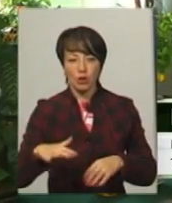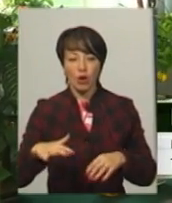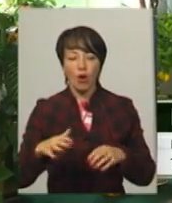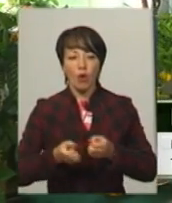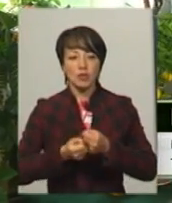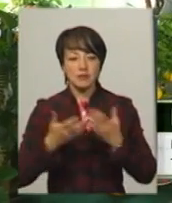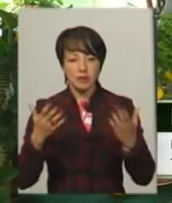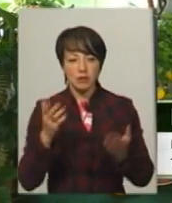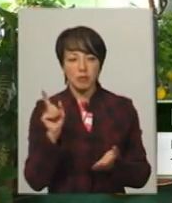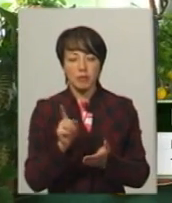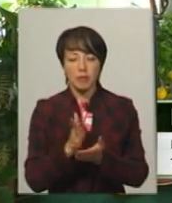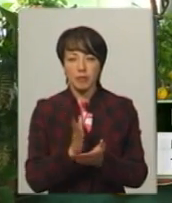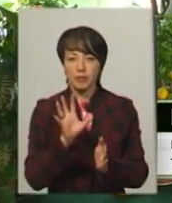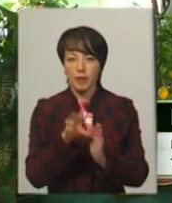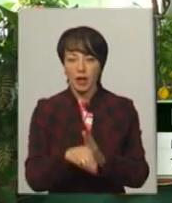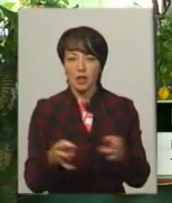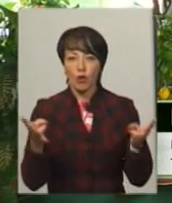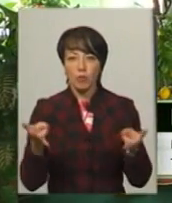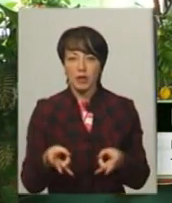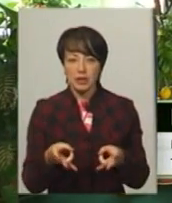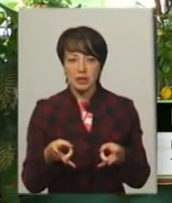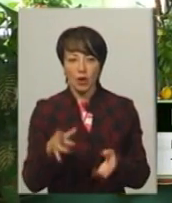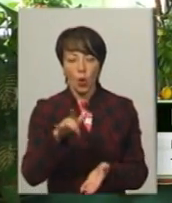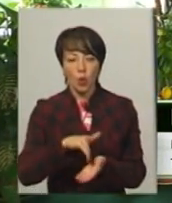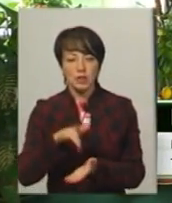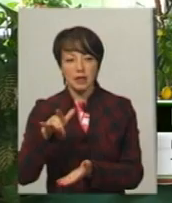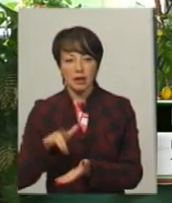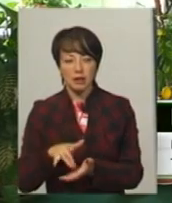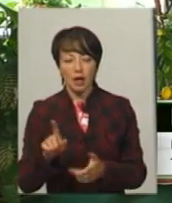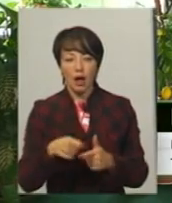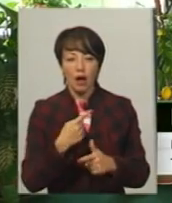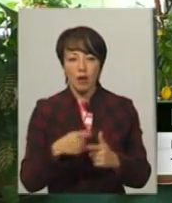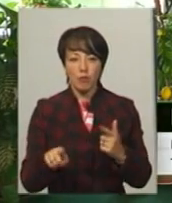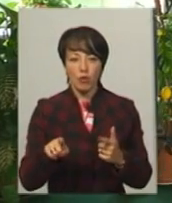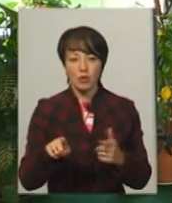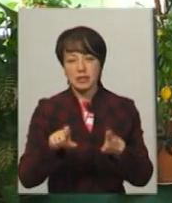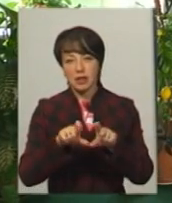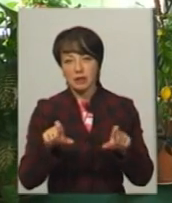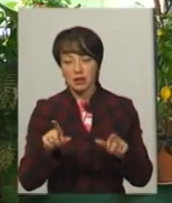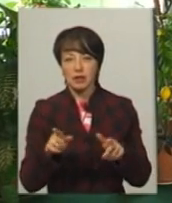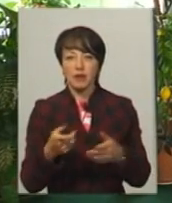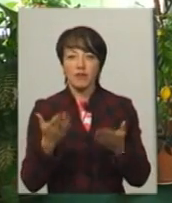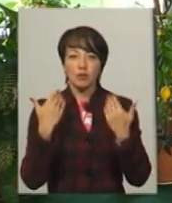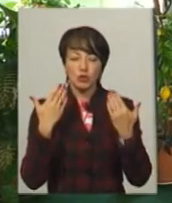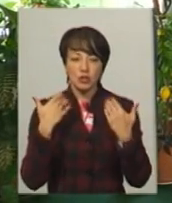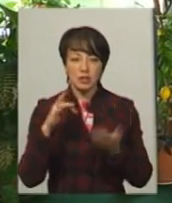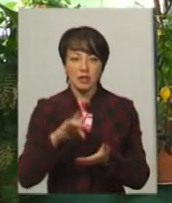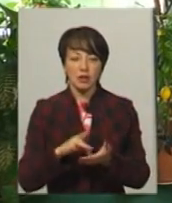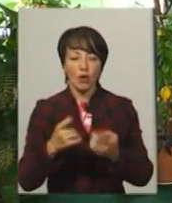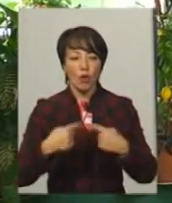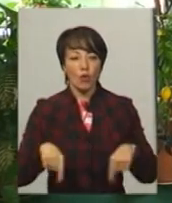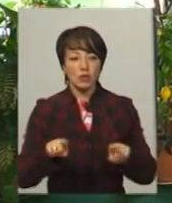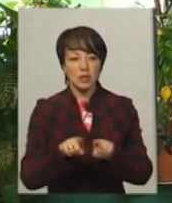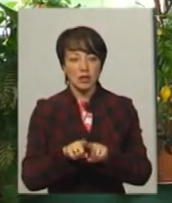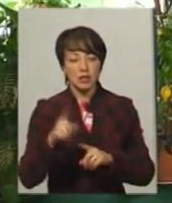освітлені, які містять відповідно необхідні осередки або центри, центр відпочинку,